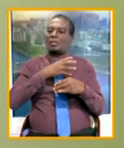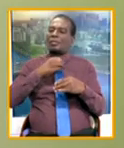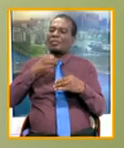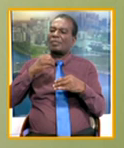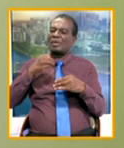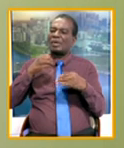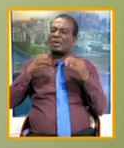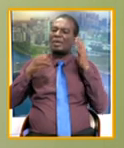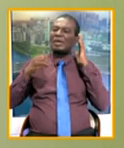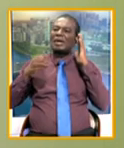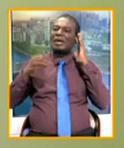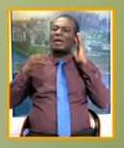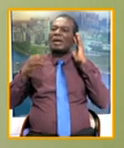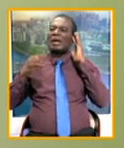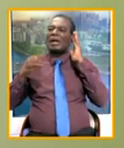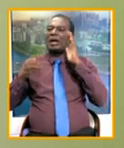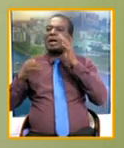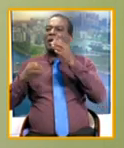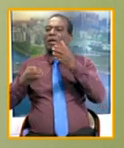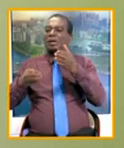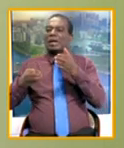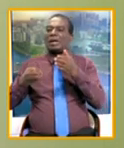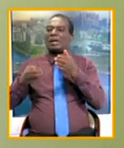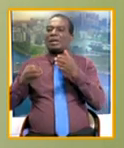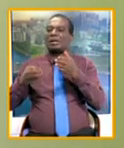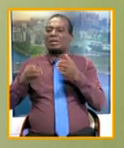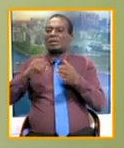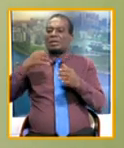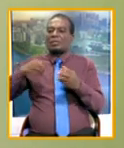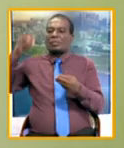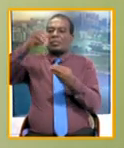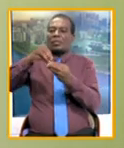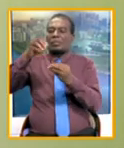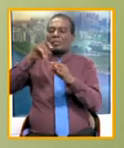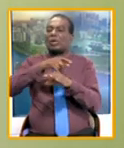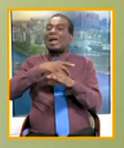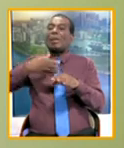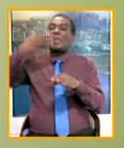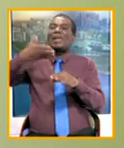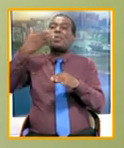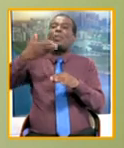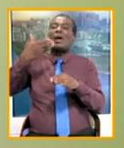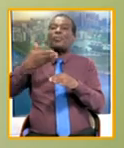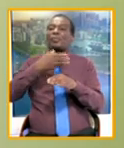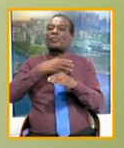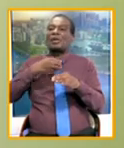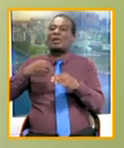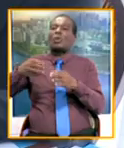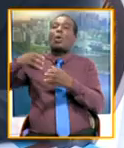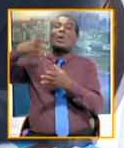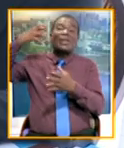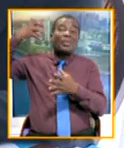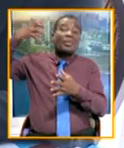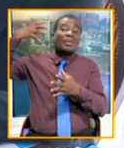signés. Et ces décrets donc visent à consolider les relations diplomatiques, comme je le disais, socio-économiques et